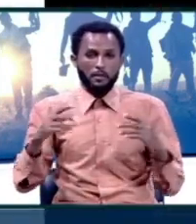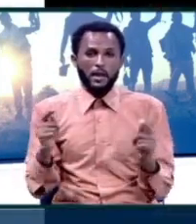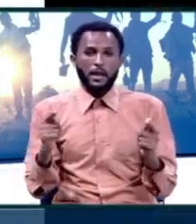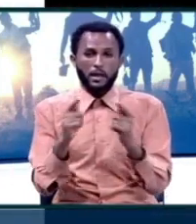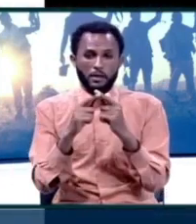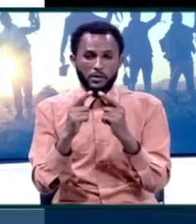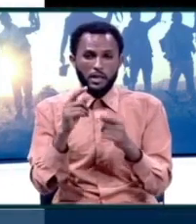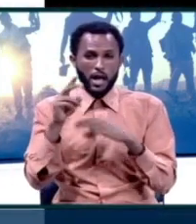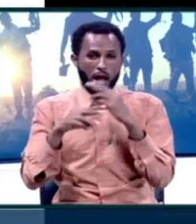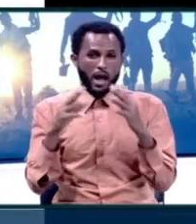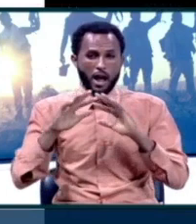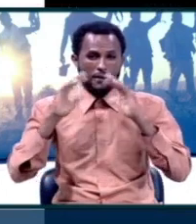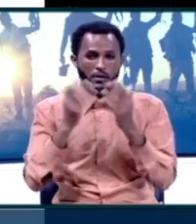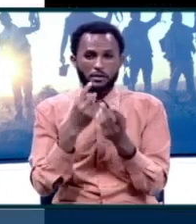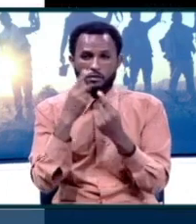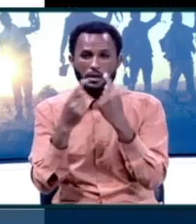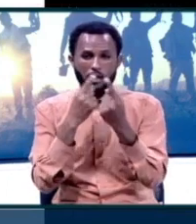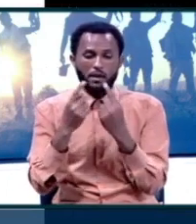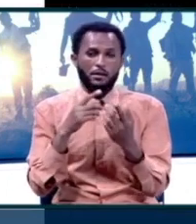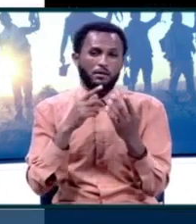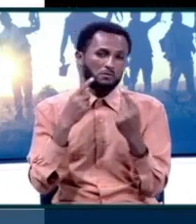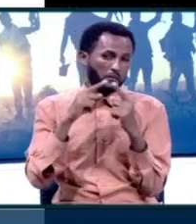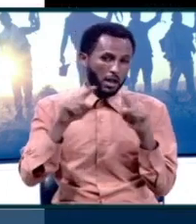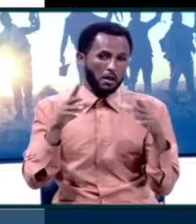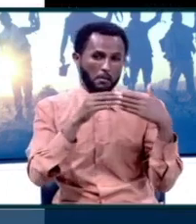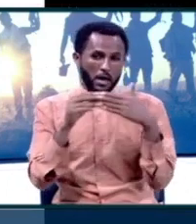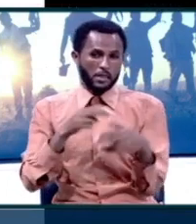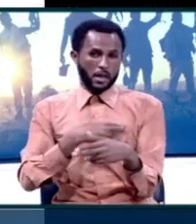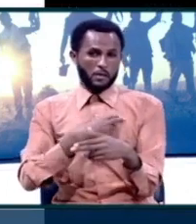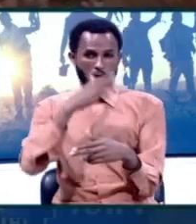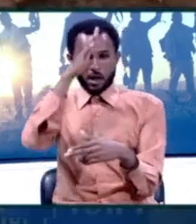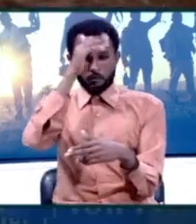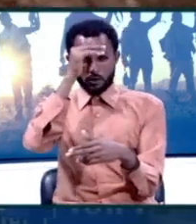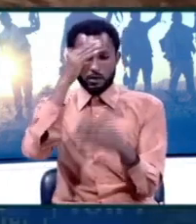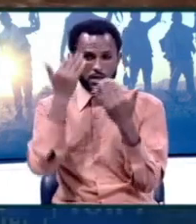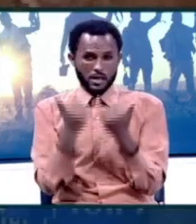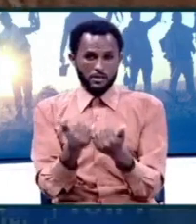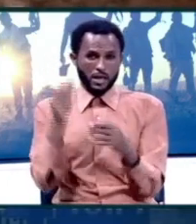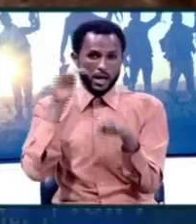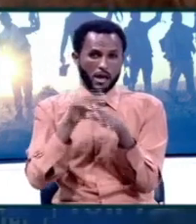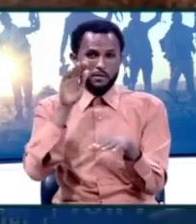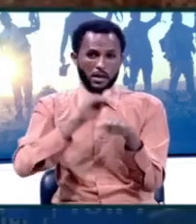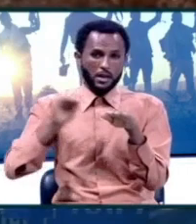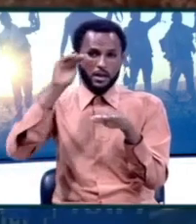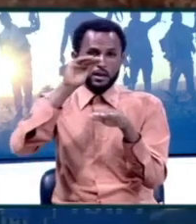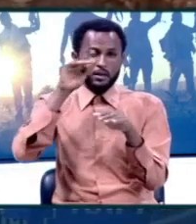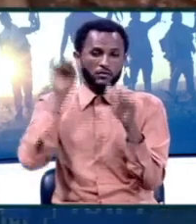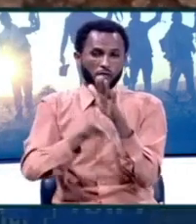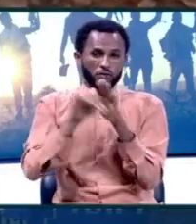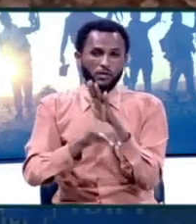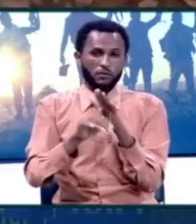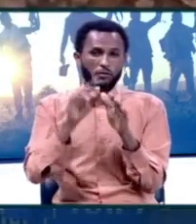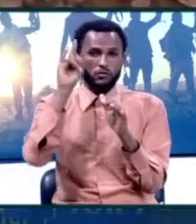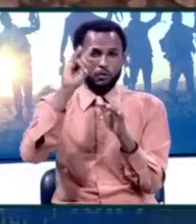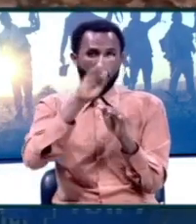ኣብ ምፅብጻብ ይርከባ ዘዘራረብናዮም ዝተፈላለዩ መራሕቲ ሃይማኖት ኣቦታት እቲ ሕዚ ኣብ ልዕሊ ብግፍዒ ዝተጨፍጨፉ ነበርቲ ዞባ